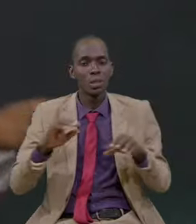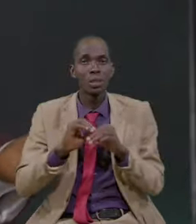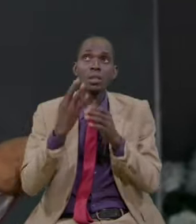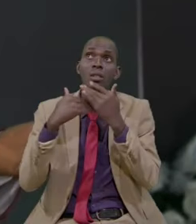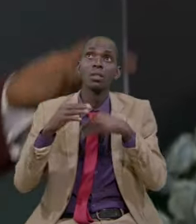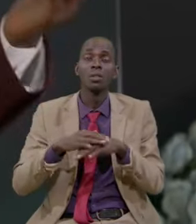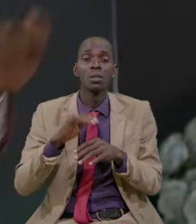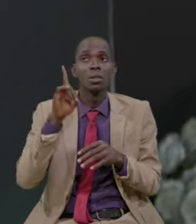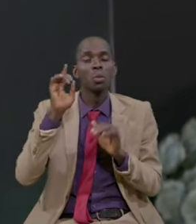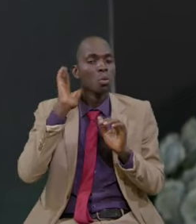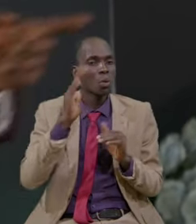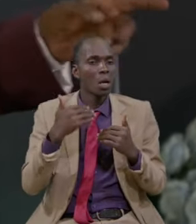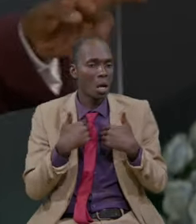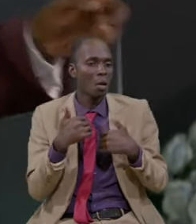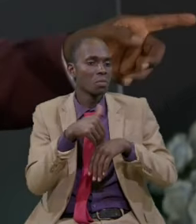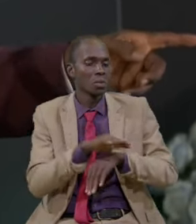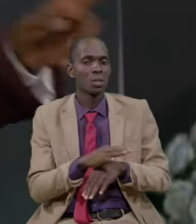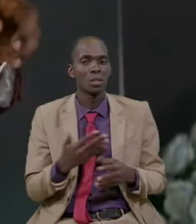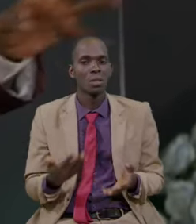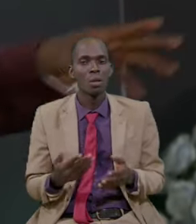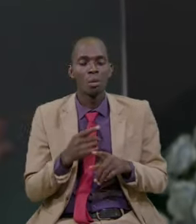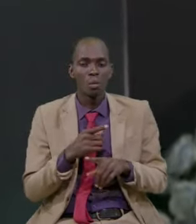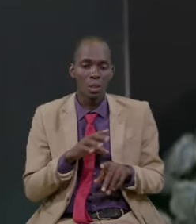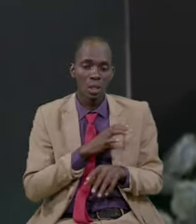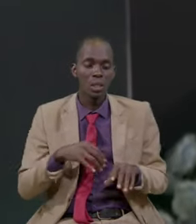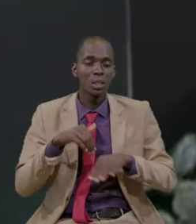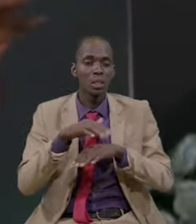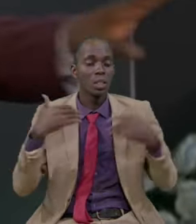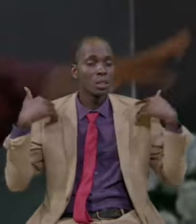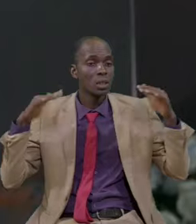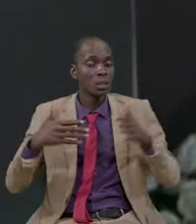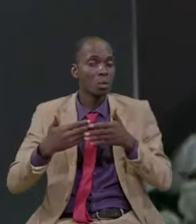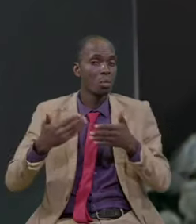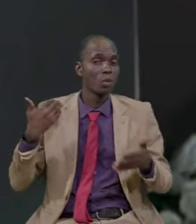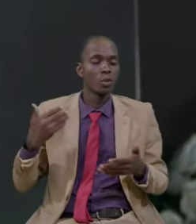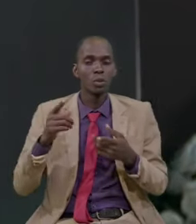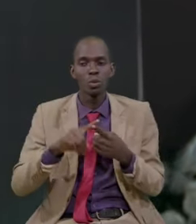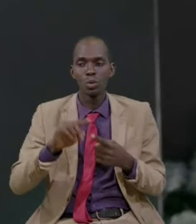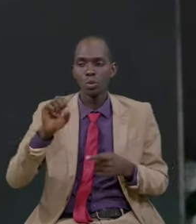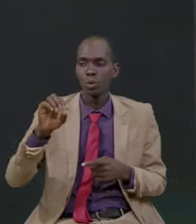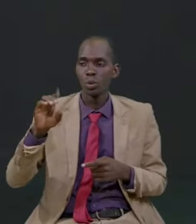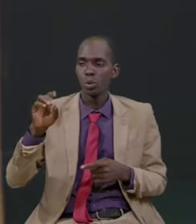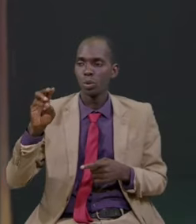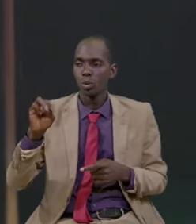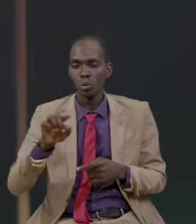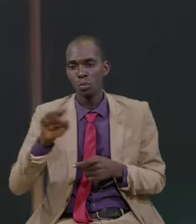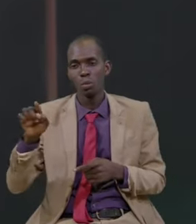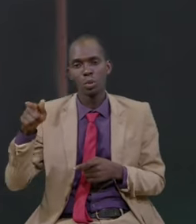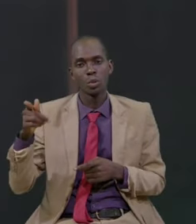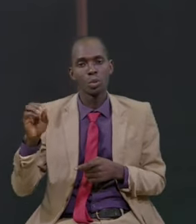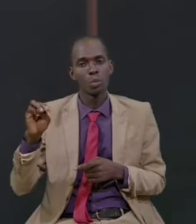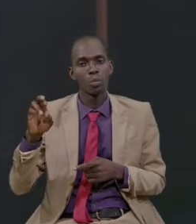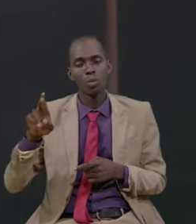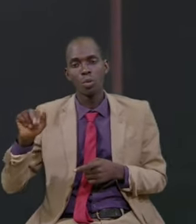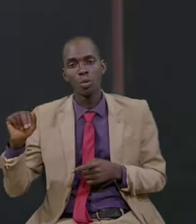envoyer. Il envoie des anges. Avant, il envoyait des hommes, des anges. Il envoyait Sodome, il envoyait Abraham, il envoyait